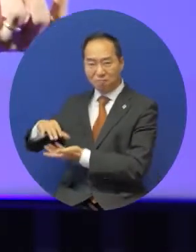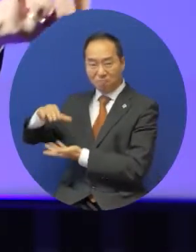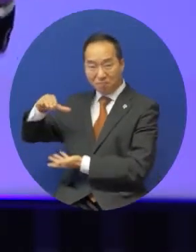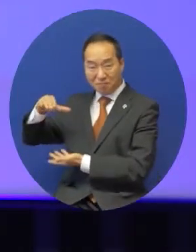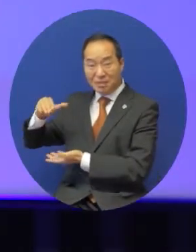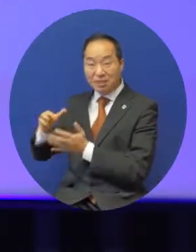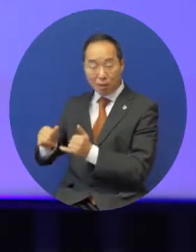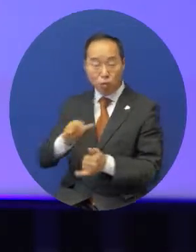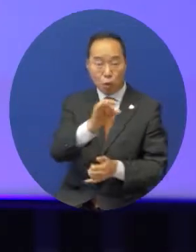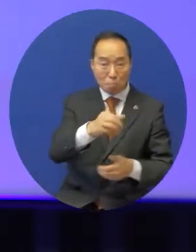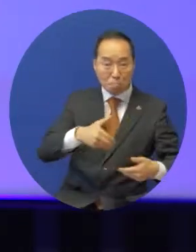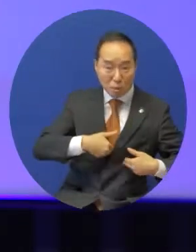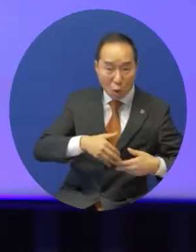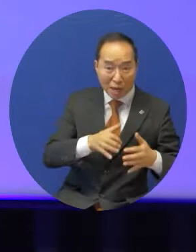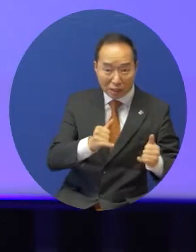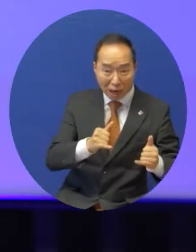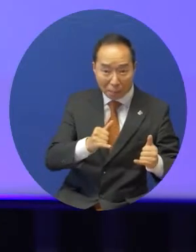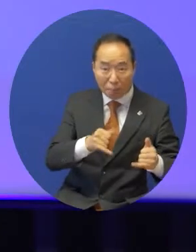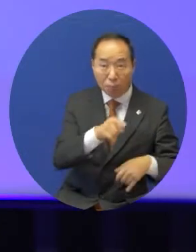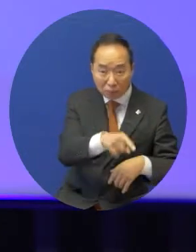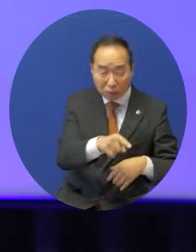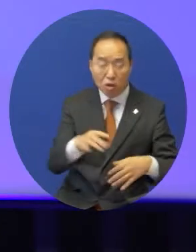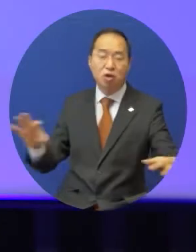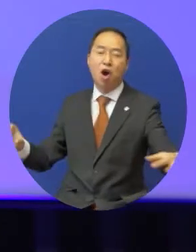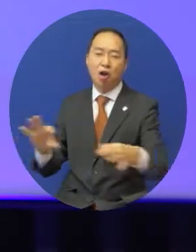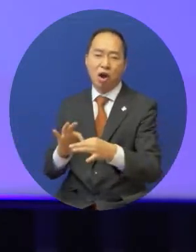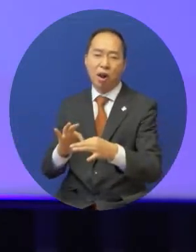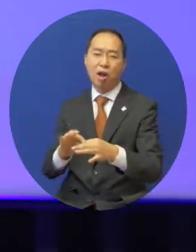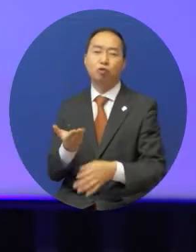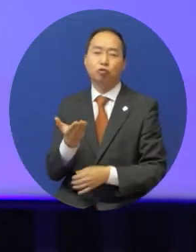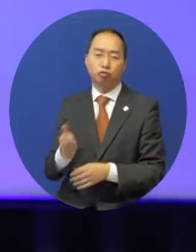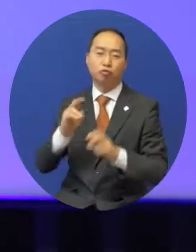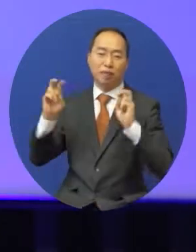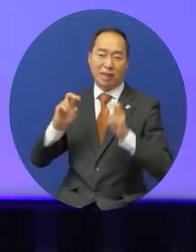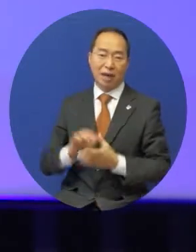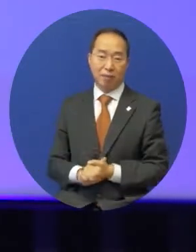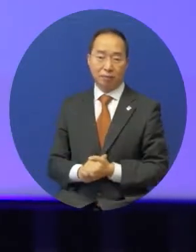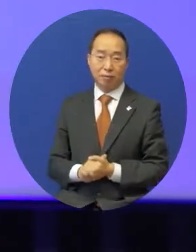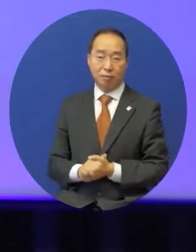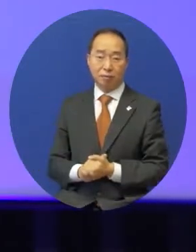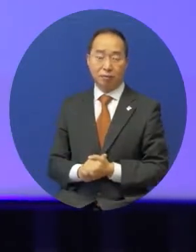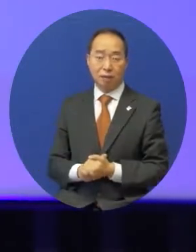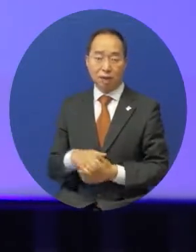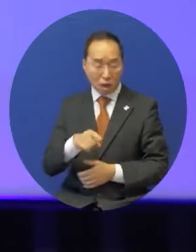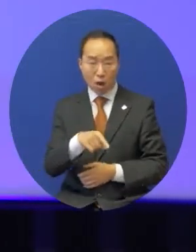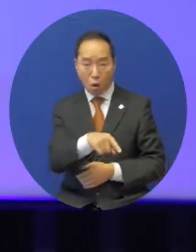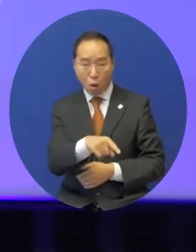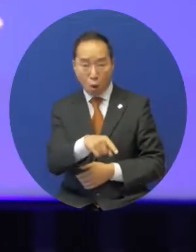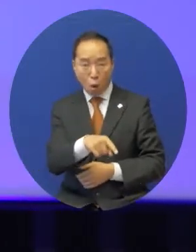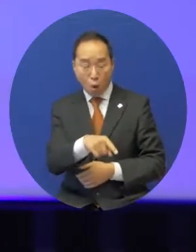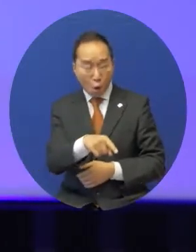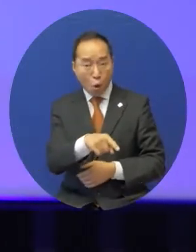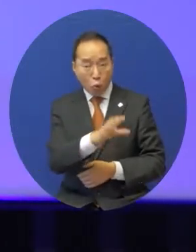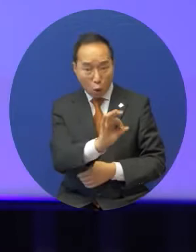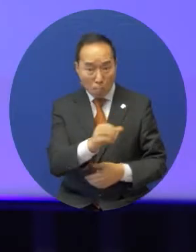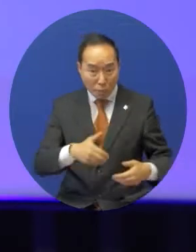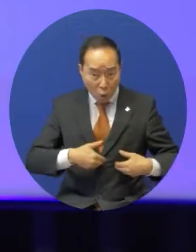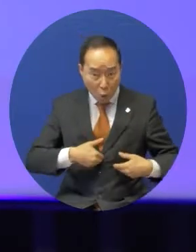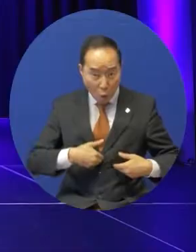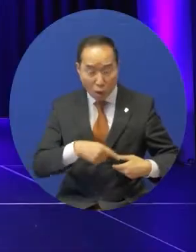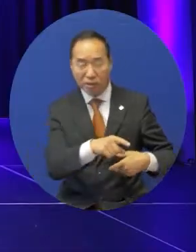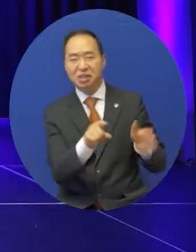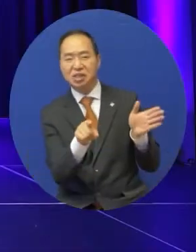사람을 서로 그냥 만나게 해주는 거예요. 그래서 이 업체는 돈이 필요한 사람에 대한 신용도 평가를 해주는